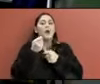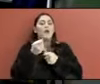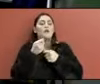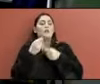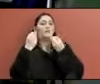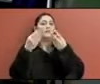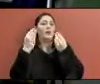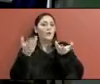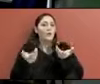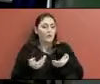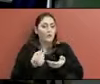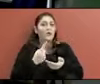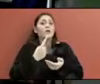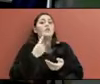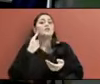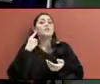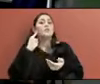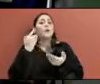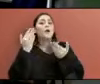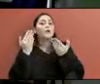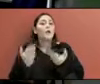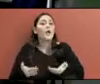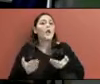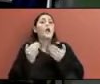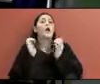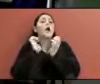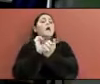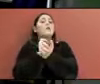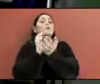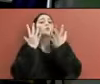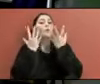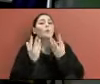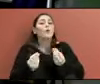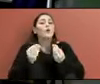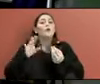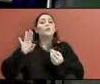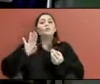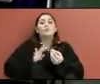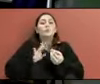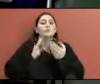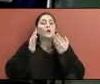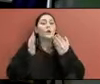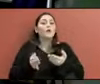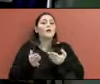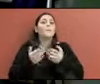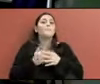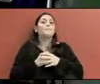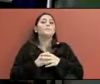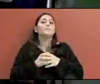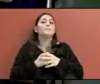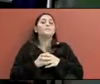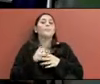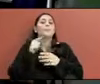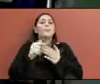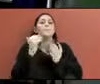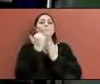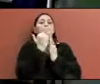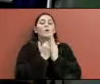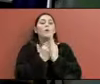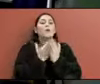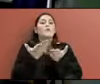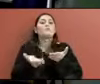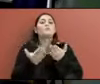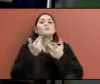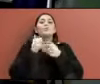alıyorlar. İşitme engelli ailesi olan çocuklar da aynı şekilde Zoom programında uzaktan